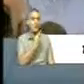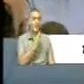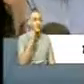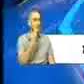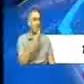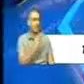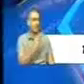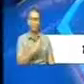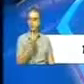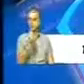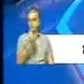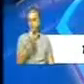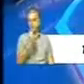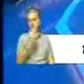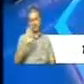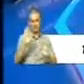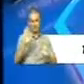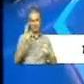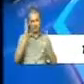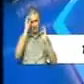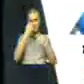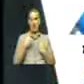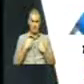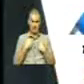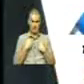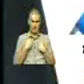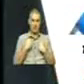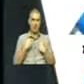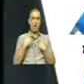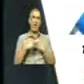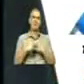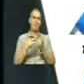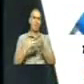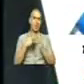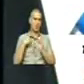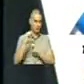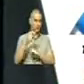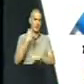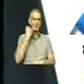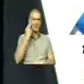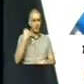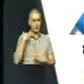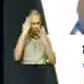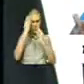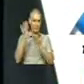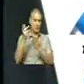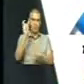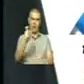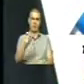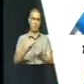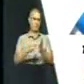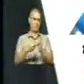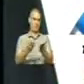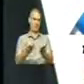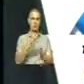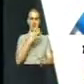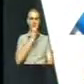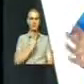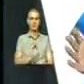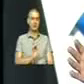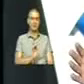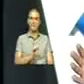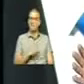הרצוג, תראה, עם כל הכבוד, אני הייתי חבר פוליטי של הרצוג, יש לי כבוד אליו בתור אדם פוליטי רציני, ואני אף